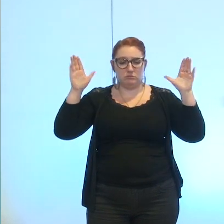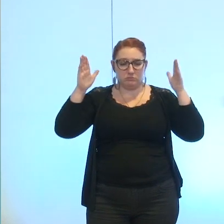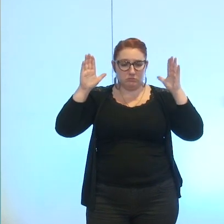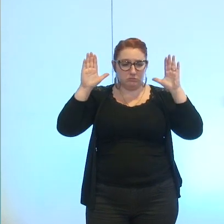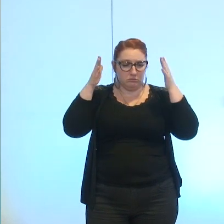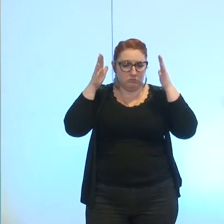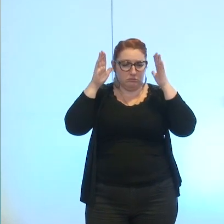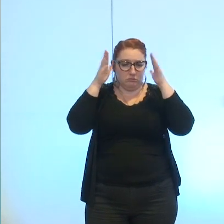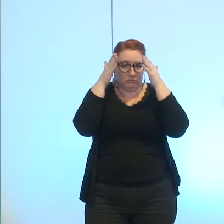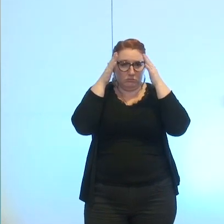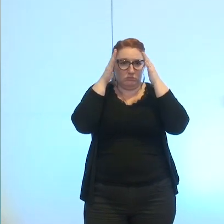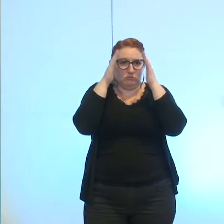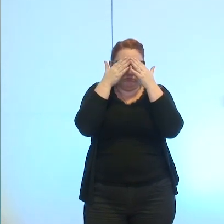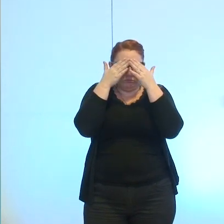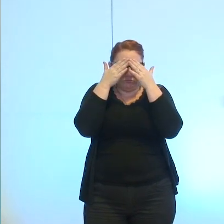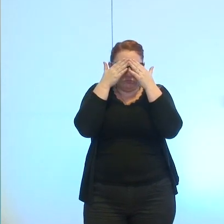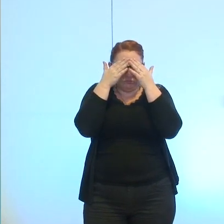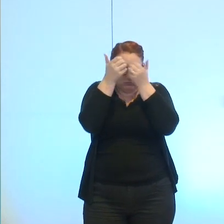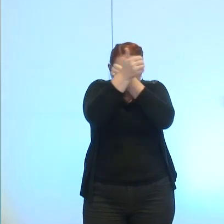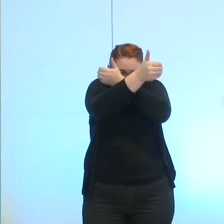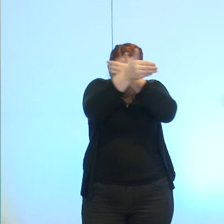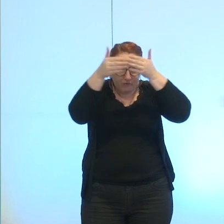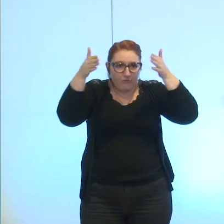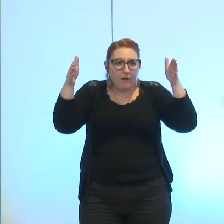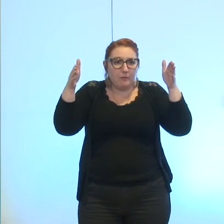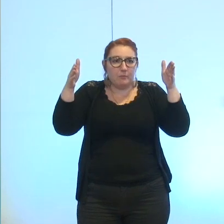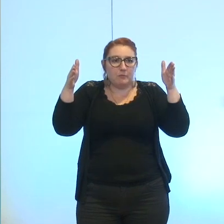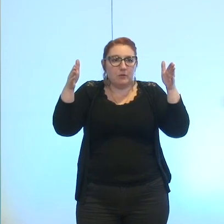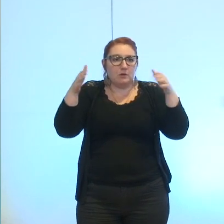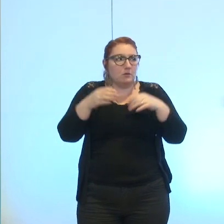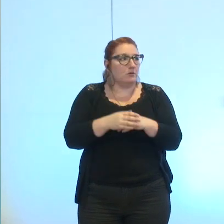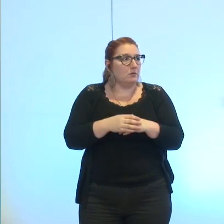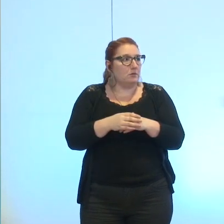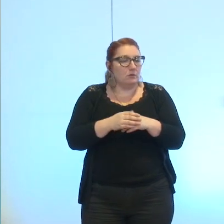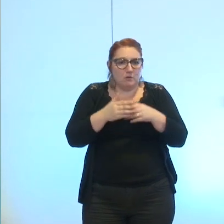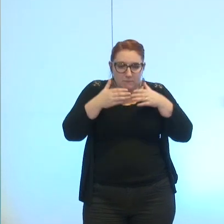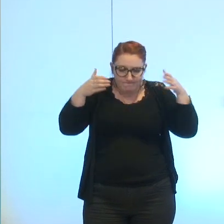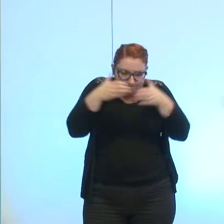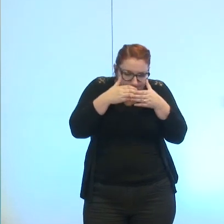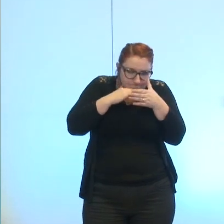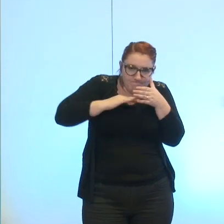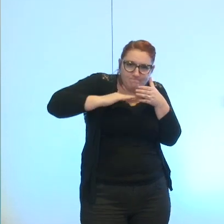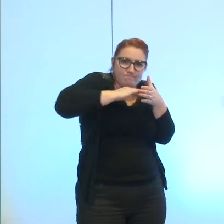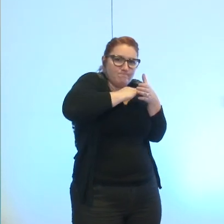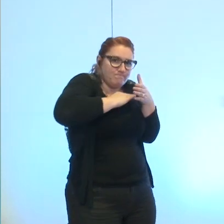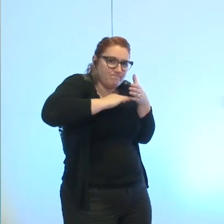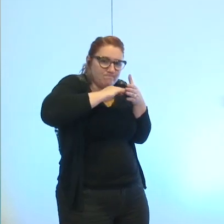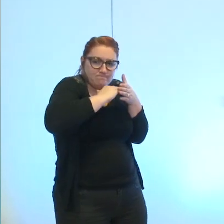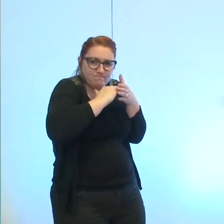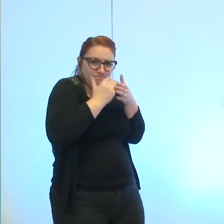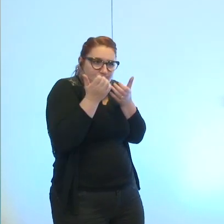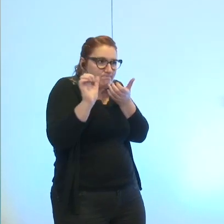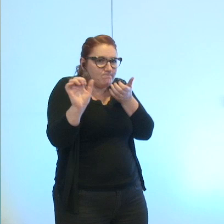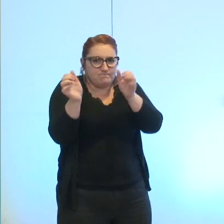de ces murs s'enferme un petit peu dans son dans son petit microcosme et espère